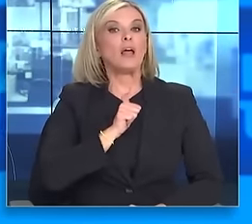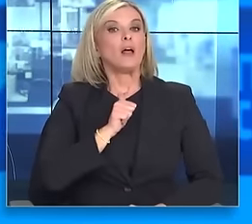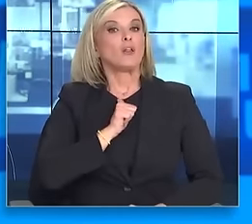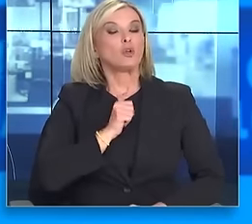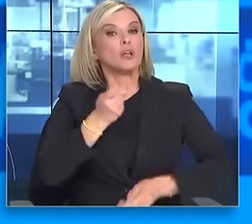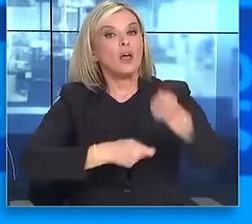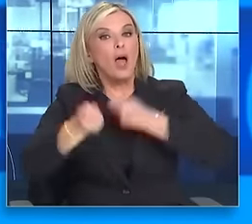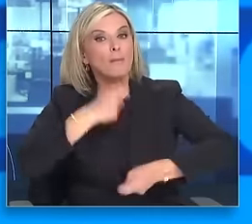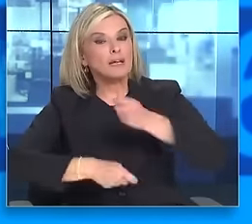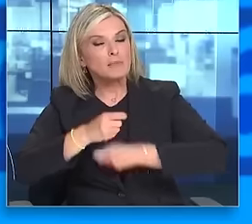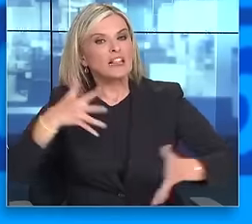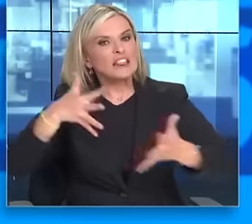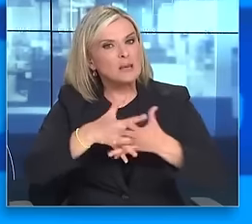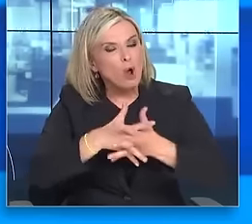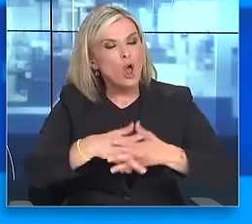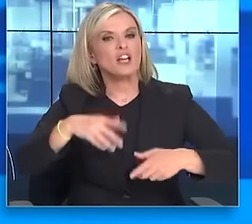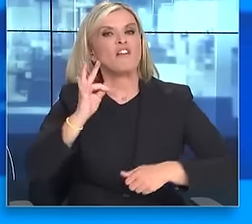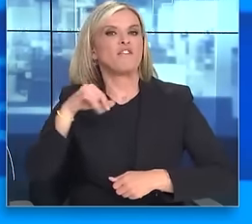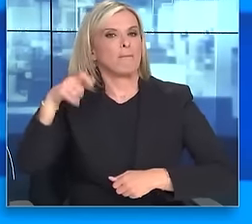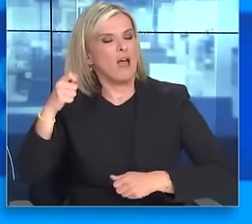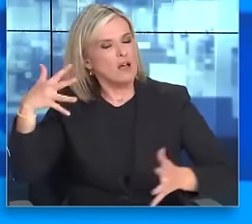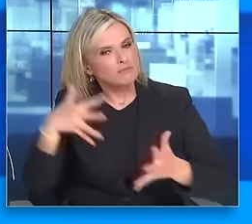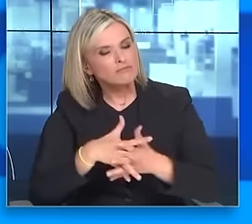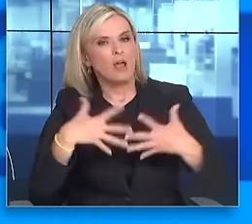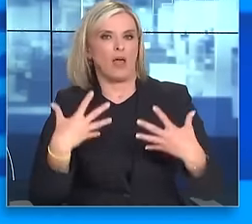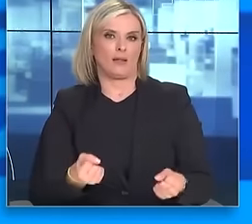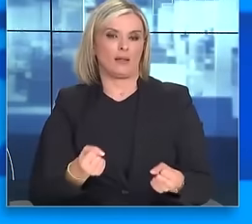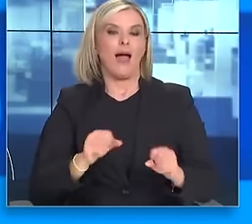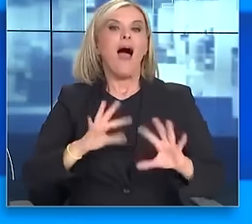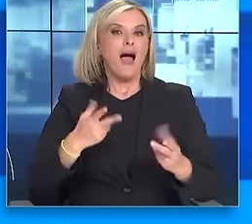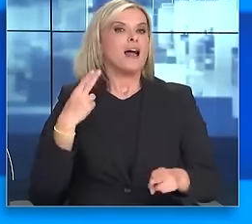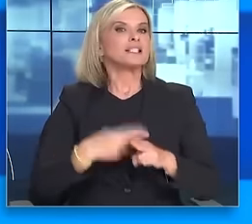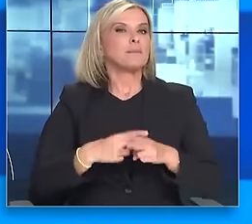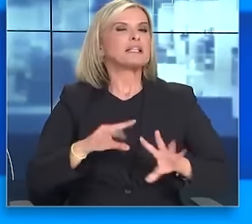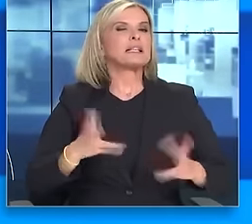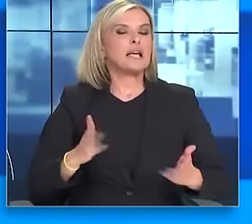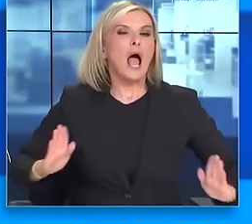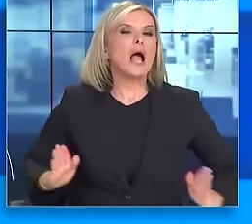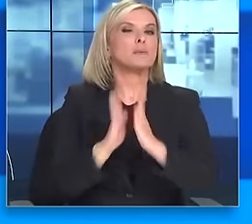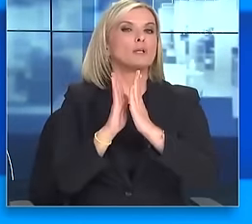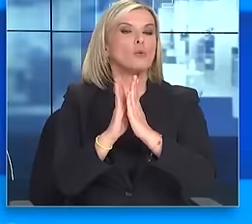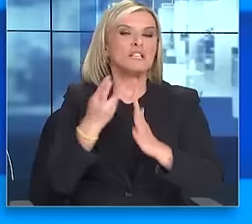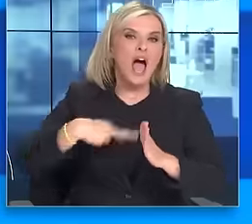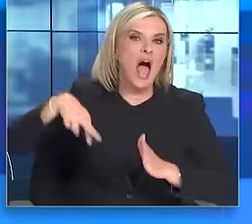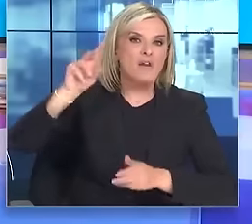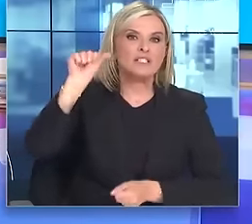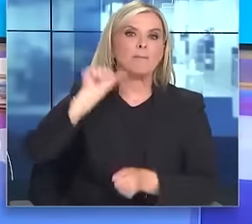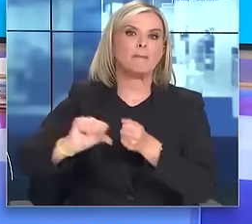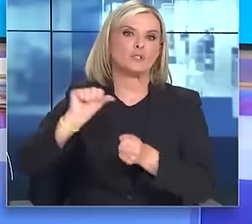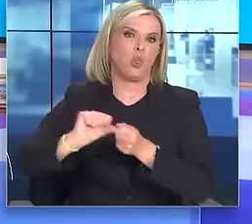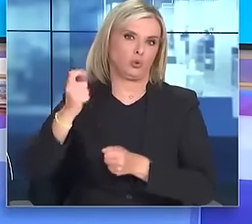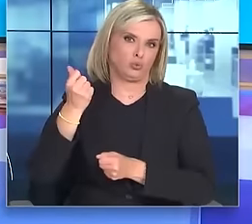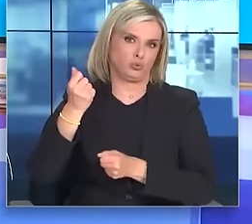Όμως, η πραγματική απάντηση στην ακρίβεια δεν μπορεί να είναι άλλη από την αύξηση των μισθών. Έχουν αυξηθεί οι μισθοί στην χώρα και οι συντάξεις. Αναντήρητα έχουν